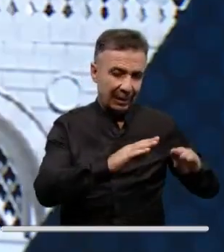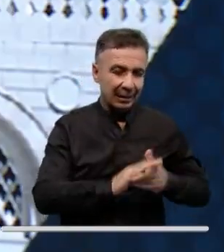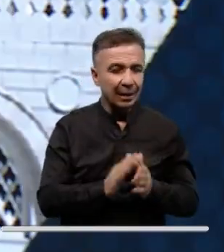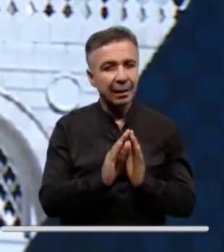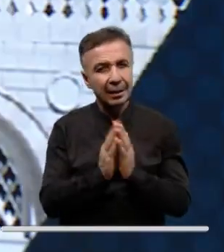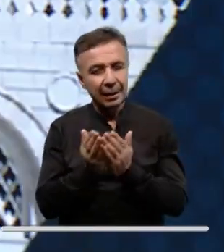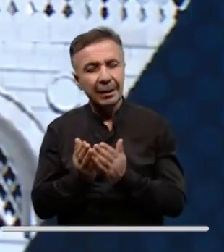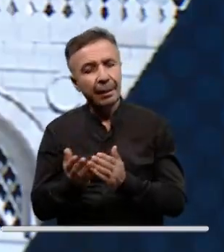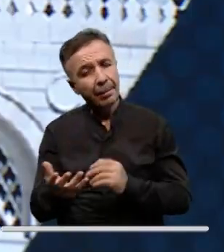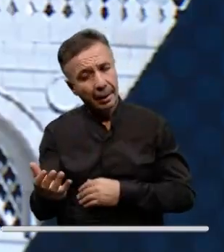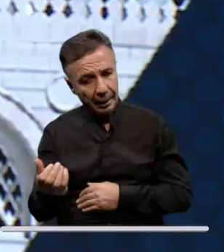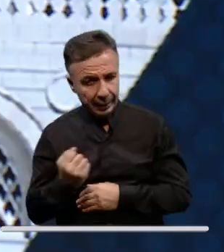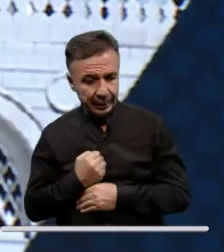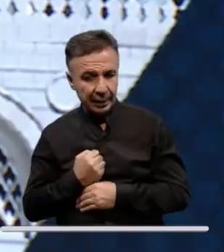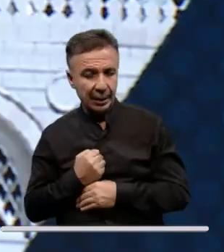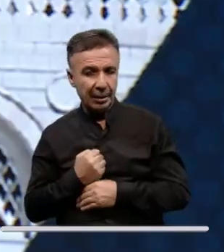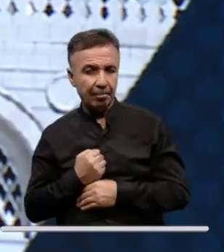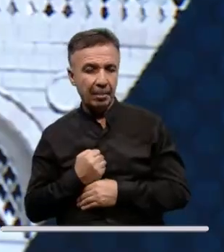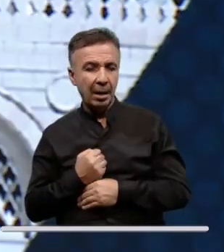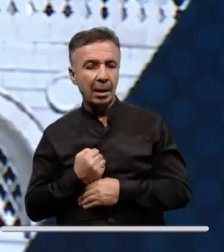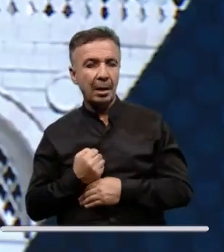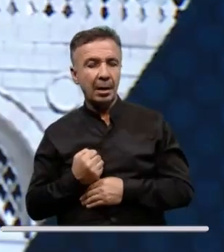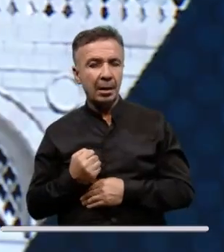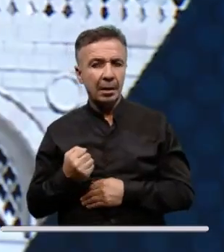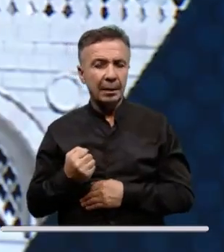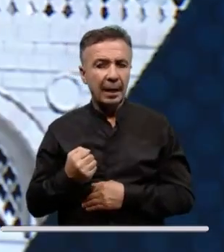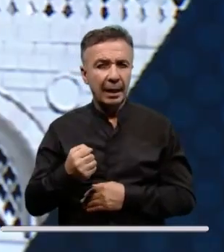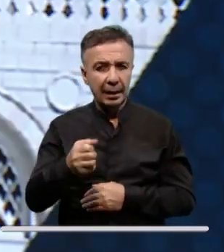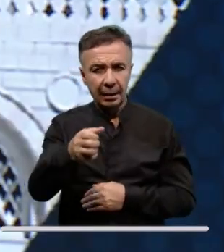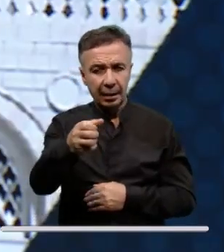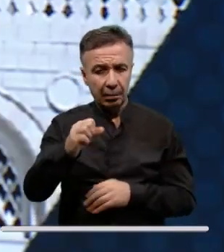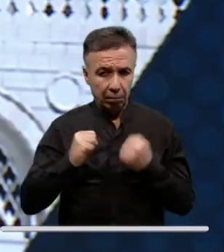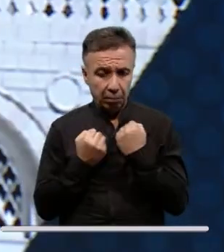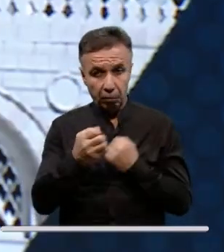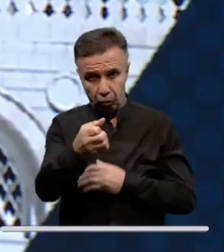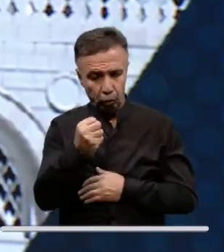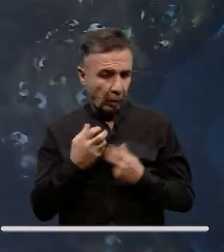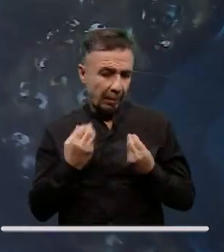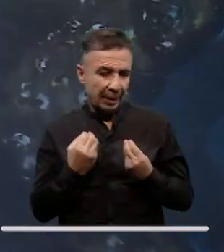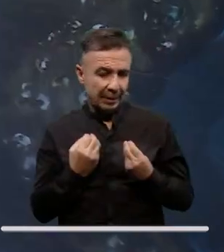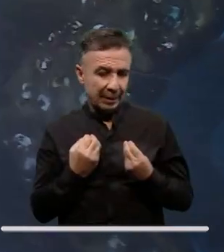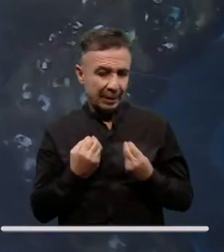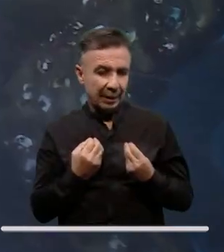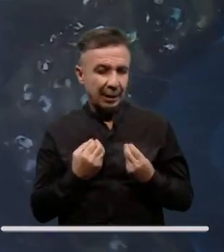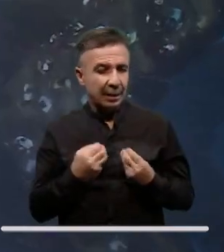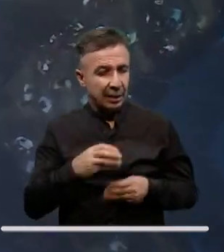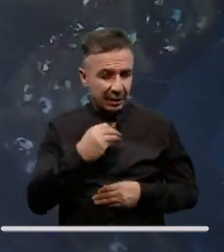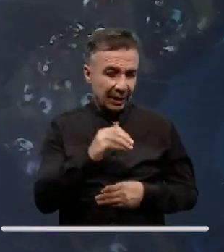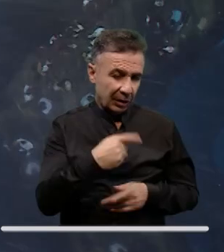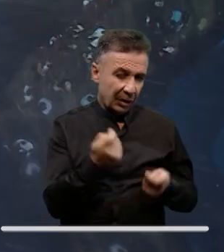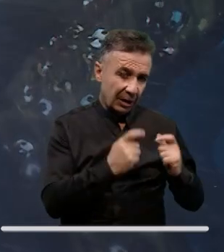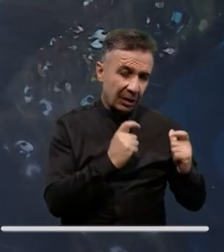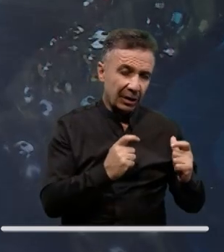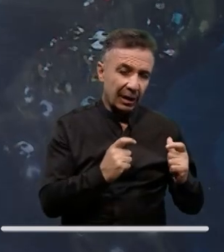Efendim ya da başka bir beyaz eşya herhangi bir şey satın aldığımız zaman satıcı iş yeri alıcı Eee